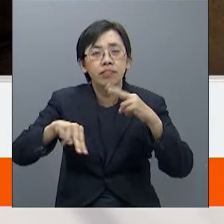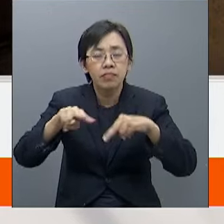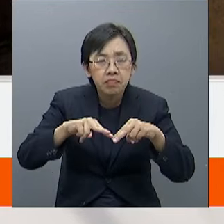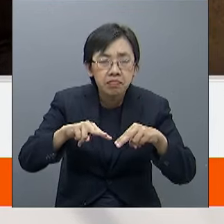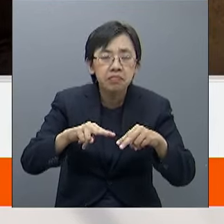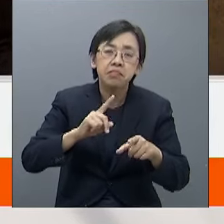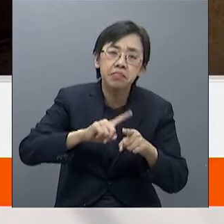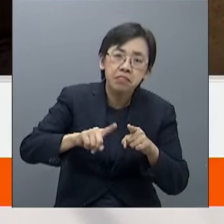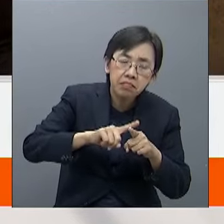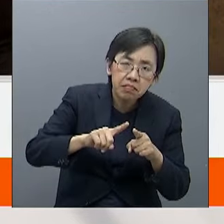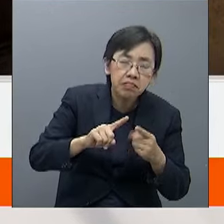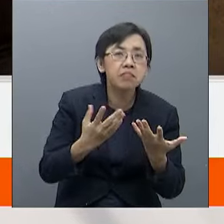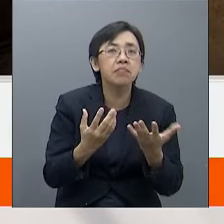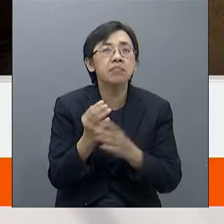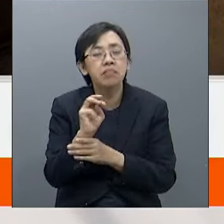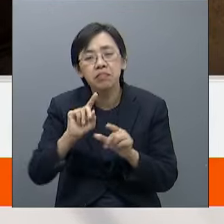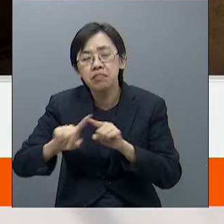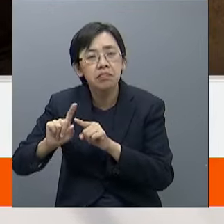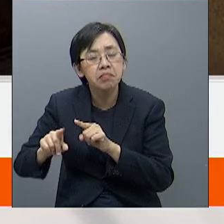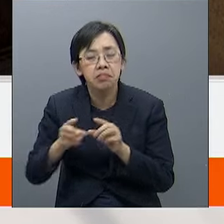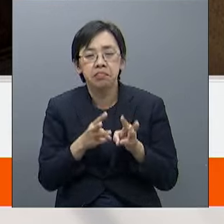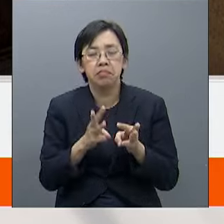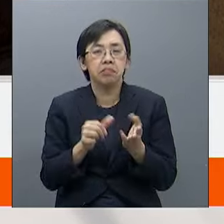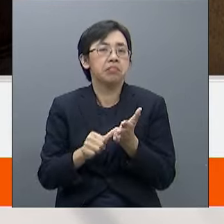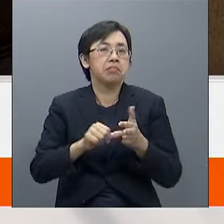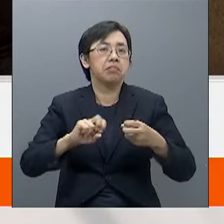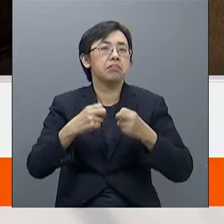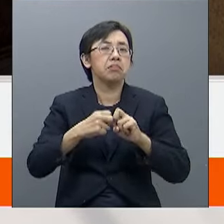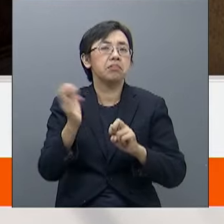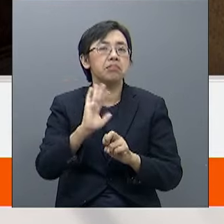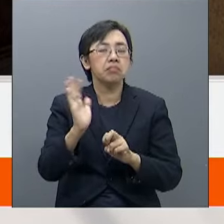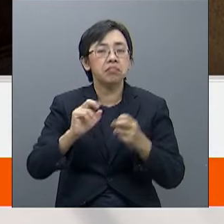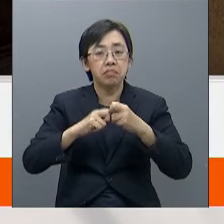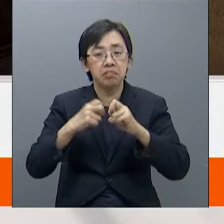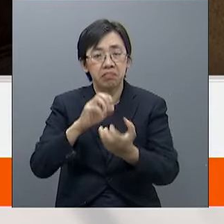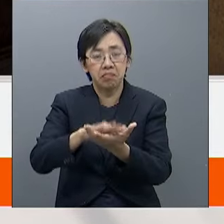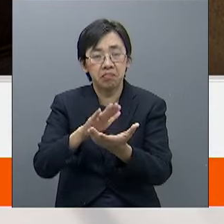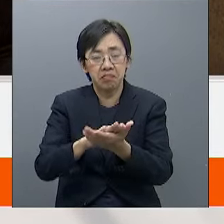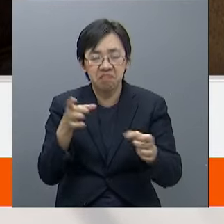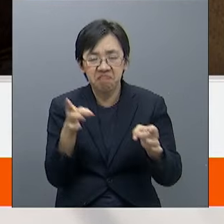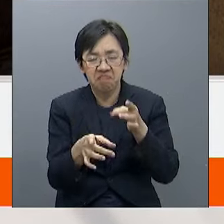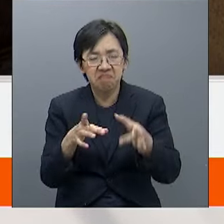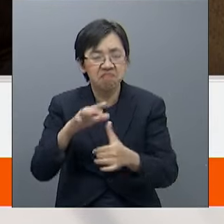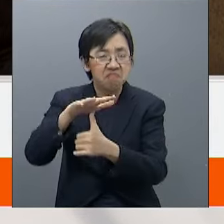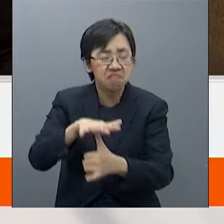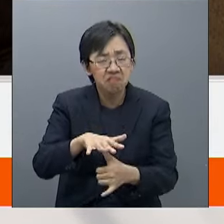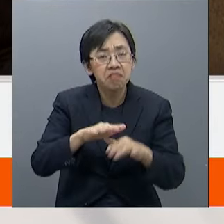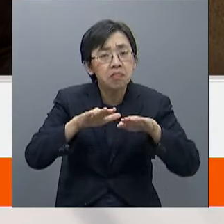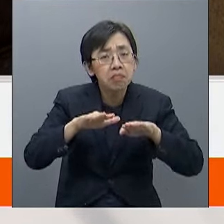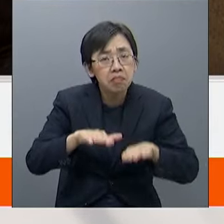เนี่ยคงจะไม่ใช่ทางออกเดียวที่จะทำให้ปัญหาความรุนแรงในโรงเรียนมันจบลงได้นะคะ